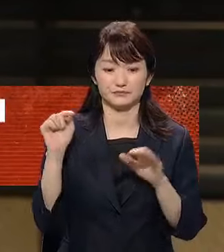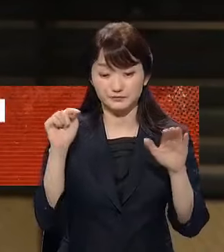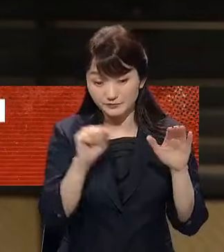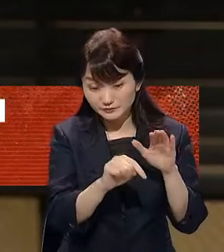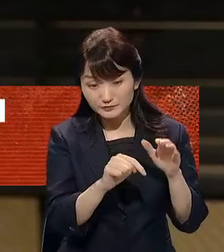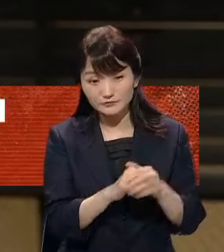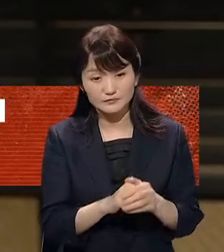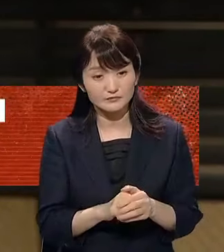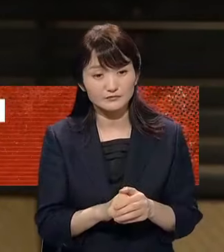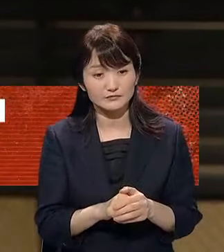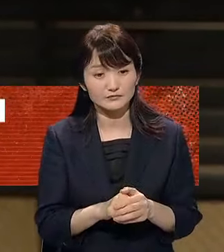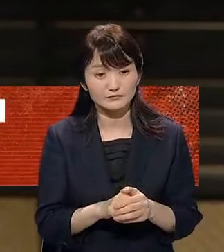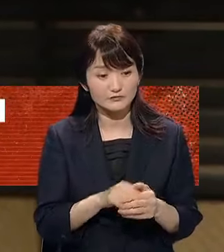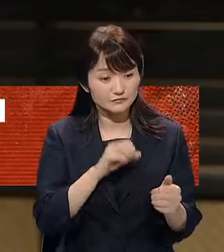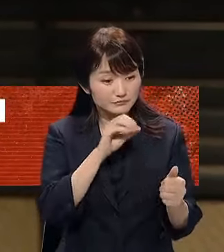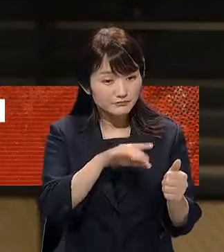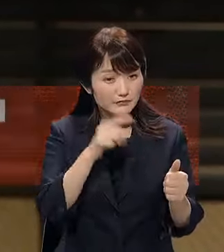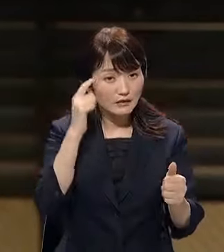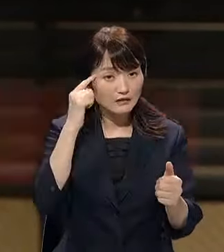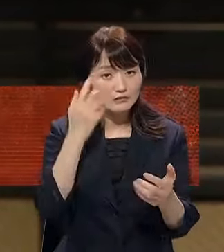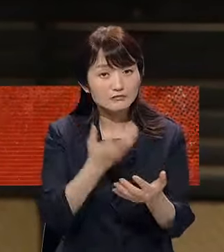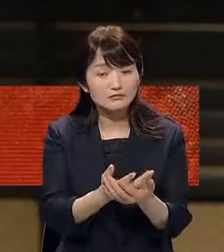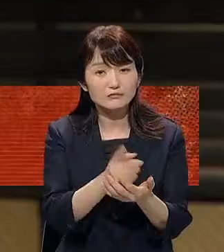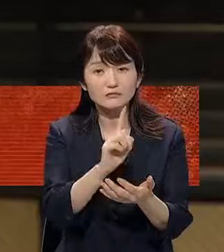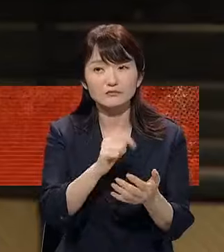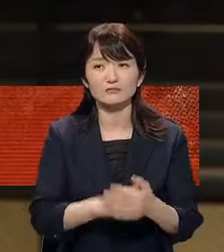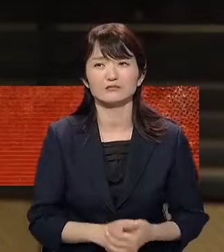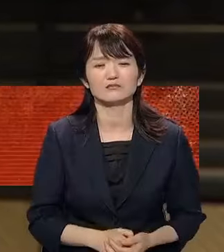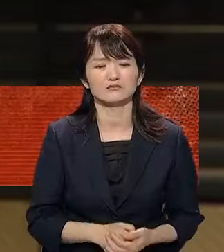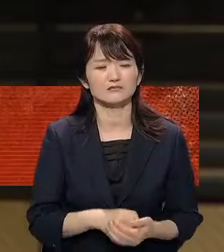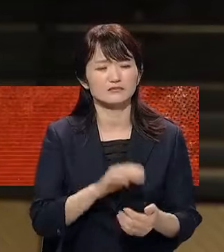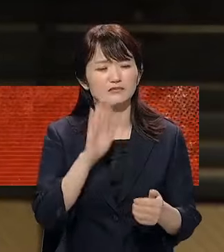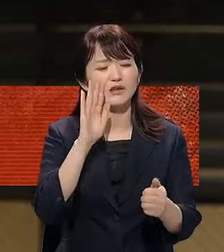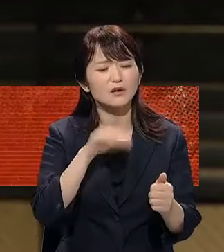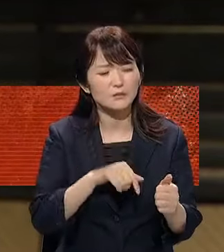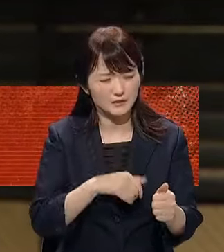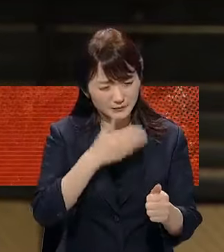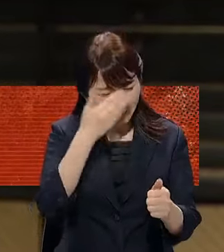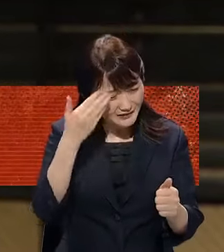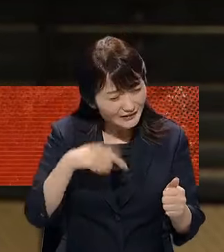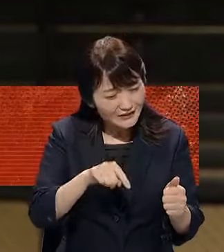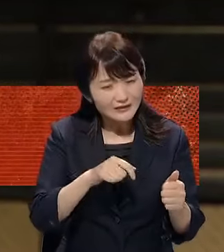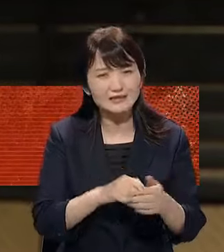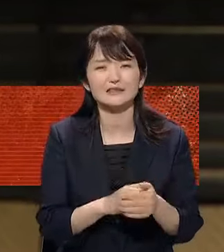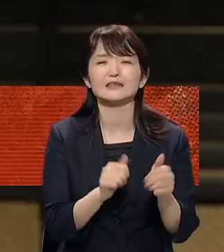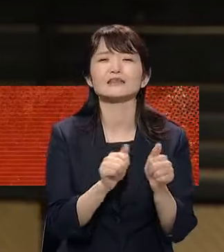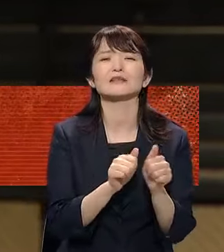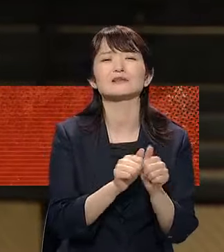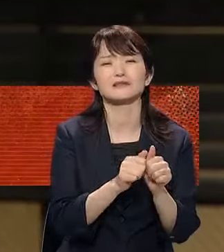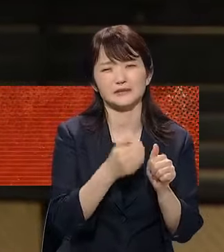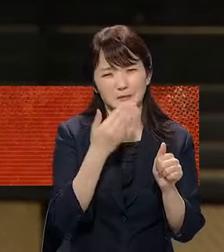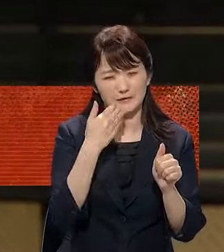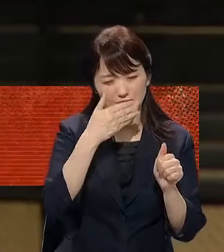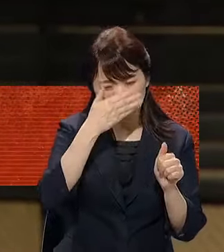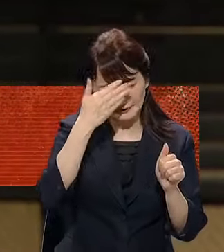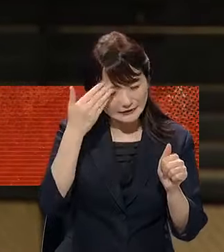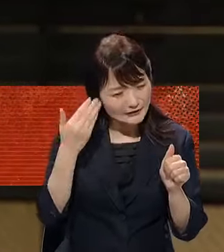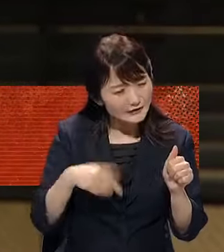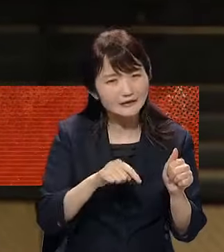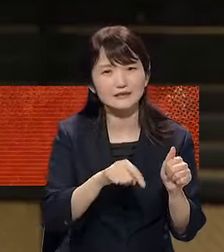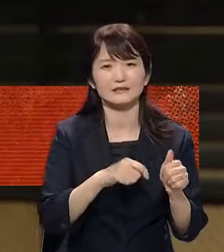직원이 한 말이 조금 문제예요 뭐라고 했는데요 어마마 다행입니다 그래도 남자가 먹었으니까